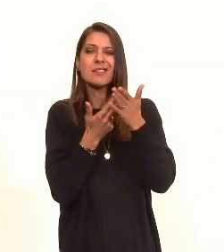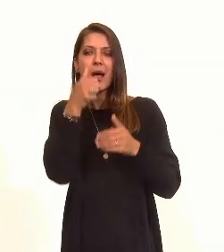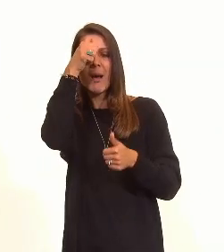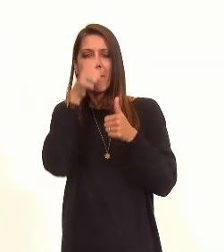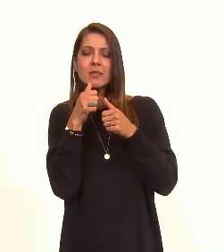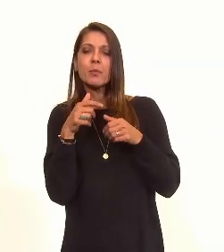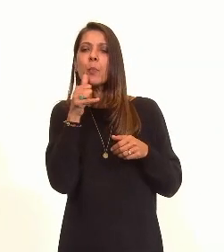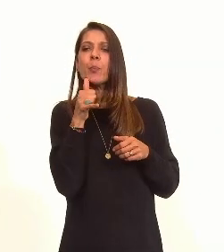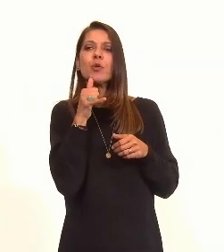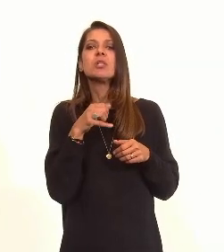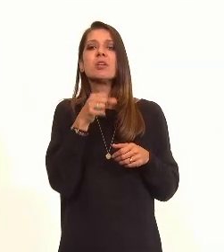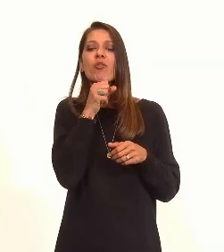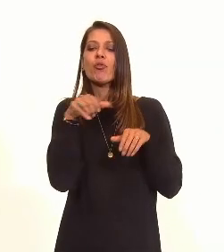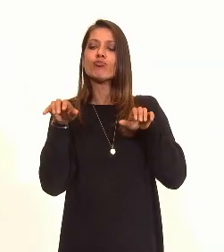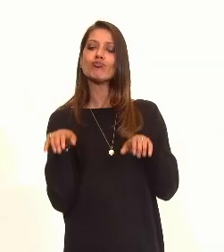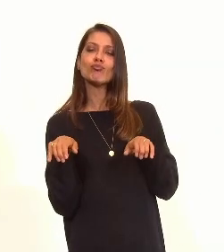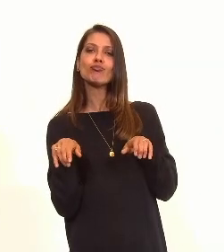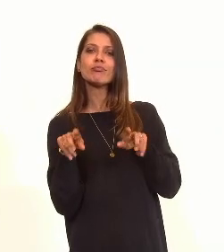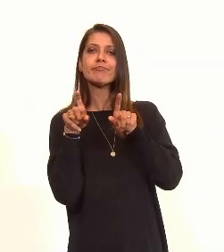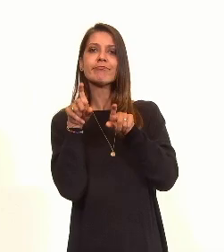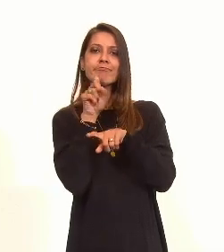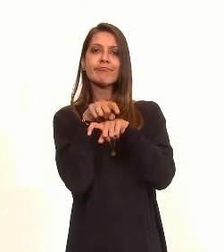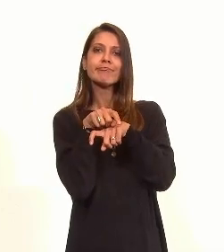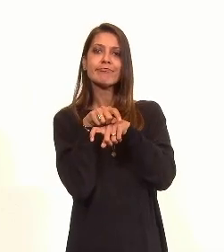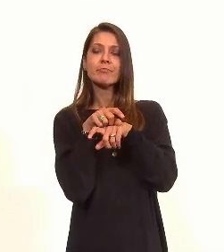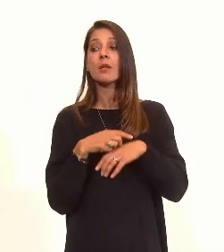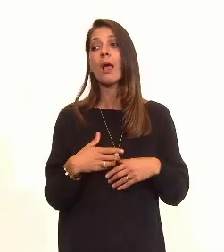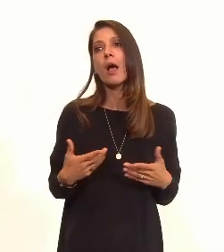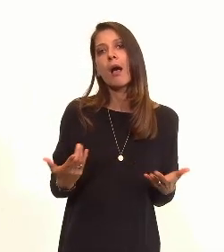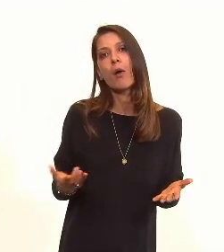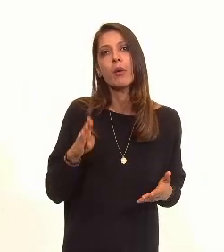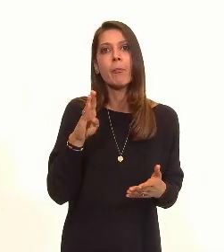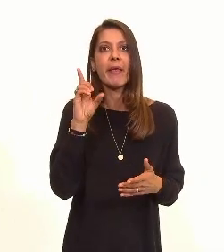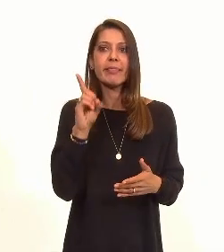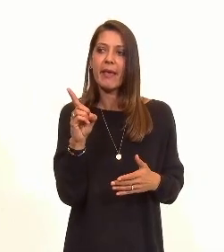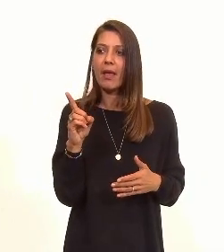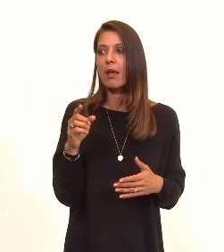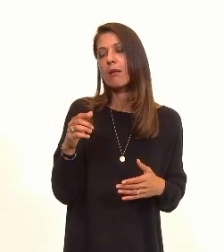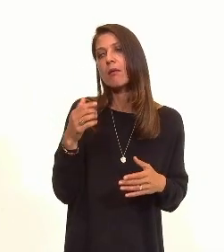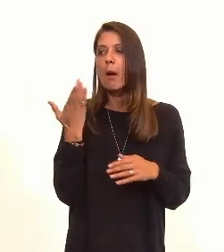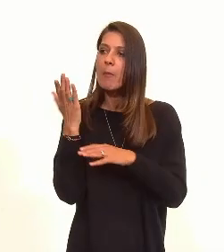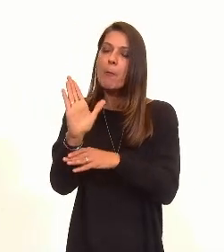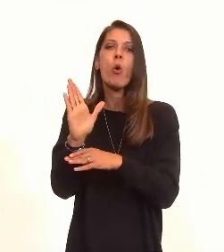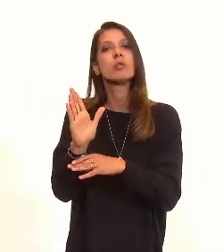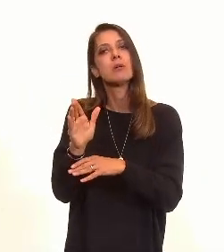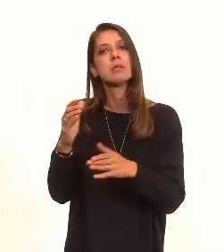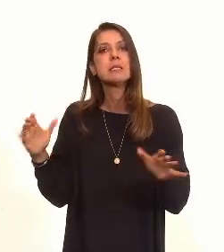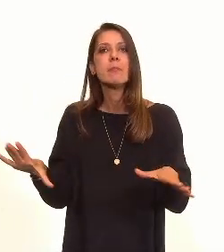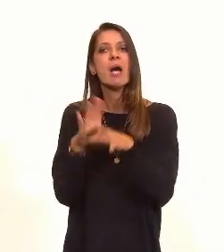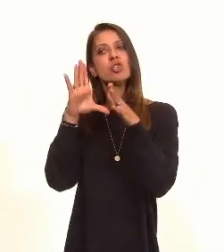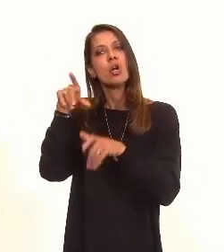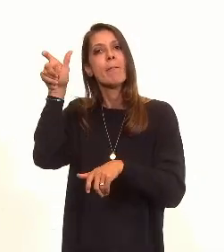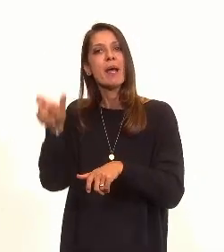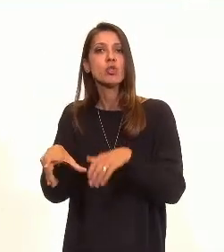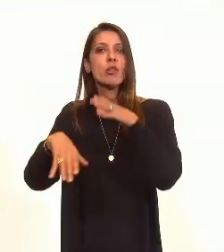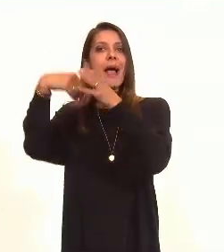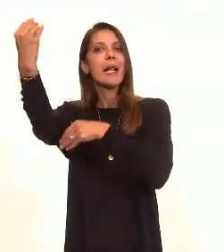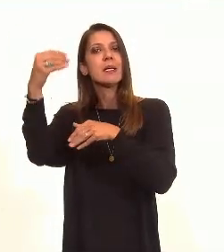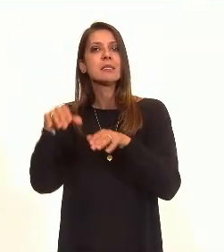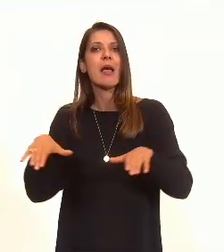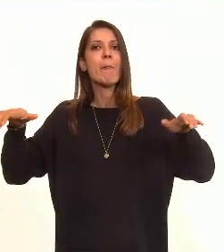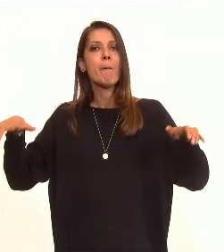Et ceux-là, encore le banc des sénateurs, ils sont à l'extérieur. Nous sommes dans un foyer, mais dans